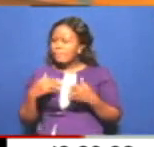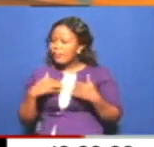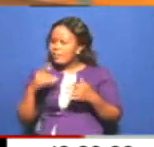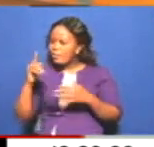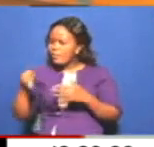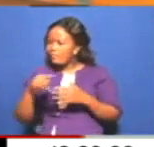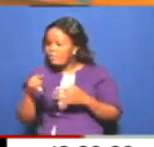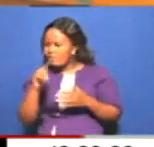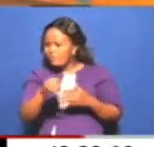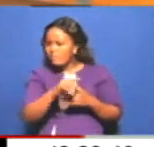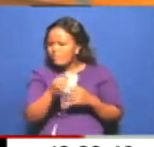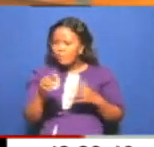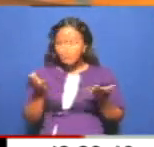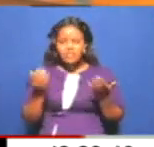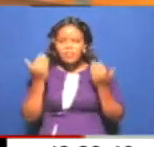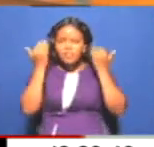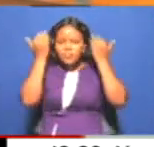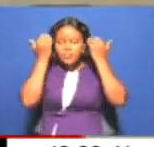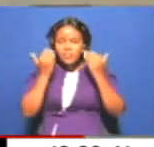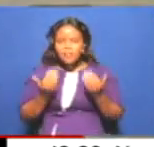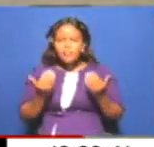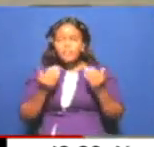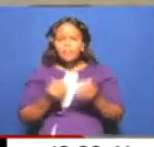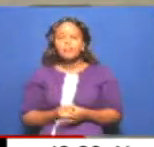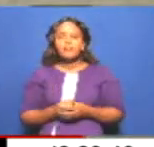Pengine tatizo liko wapi?